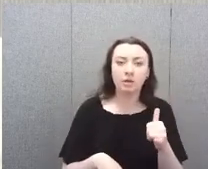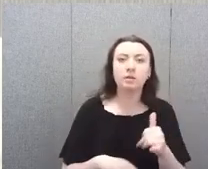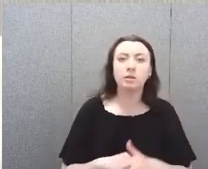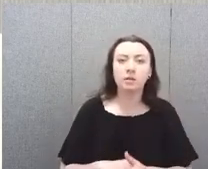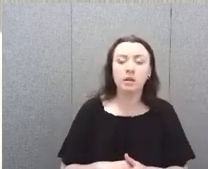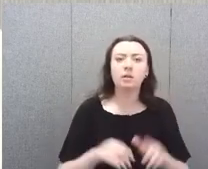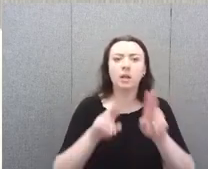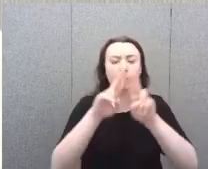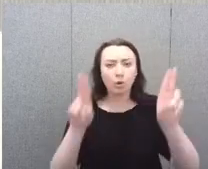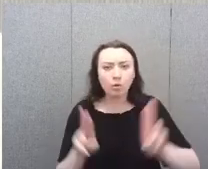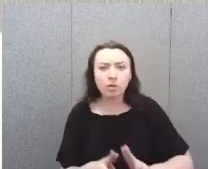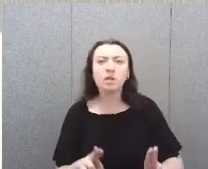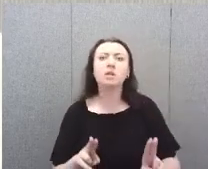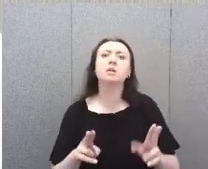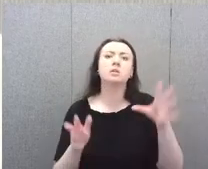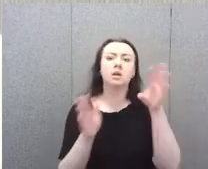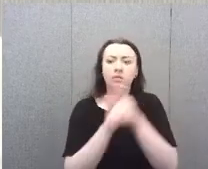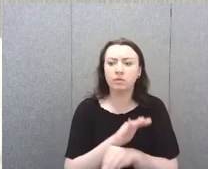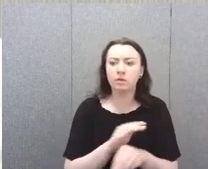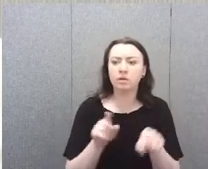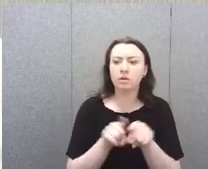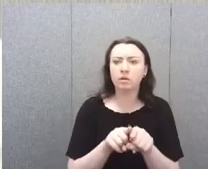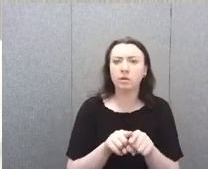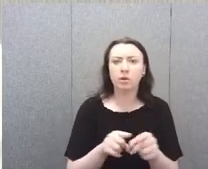многими международными и